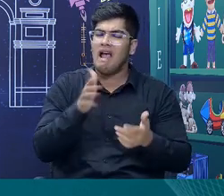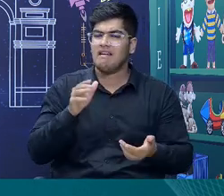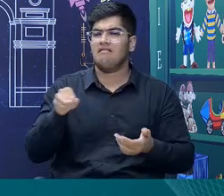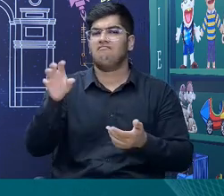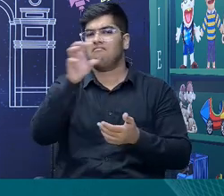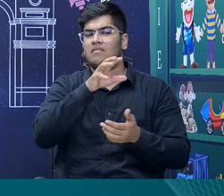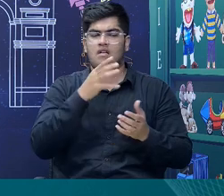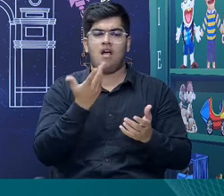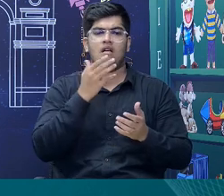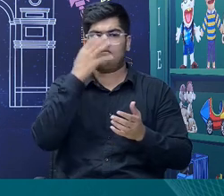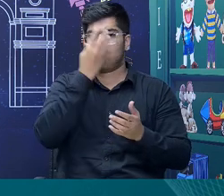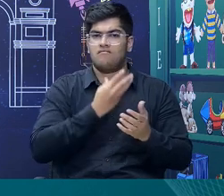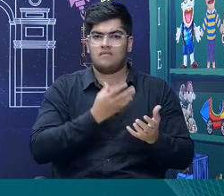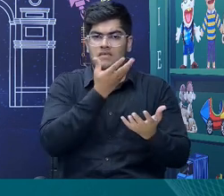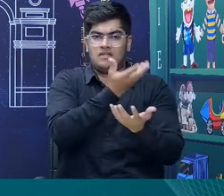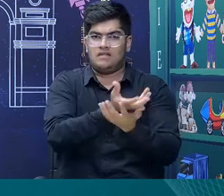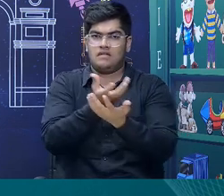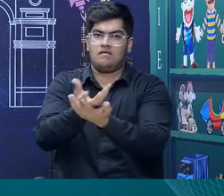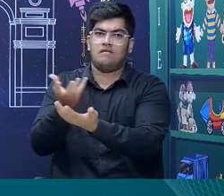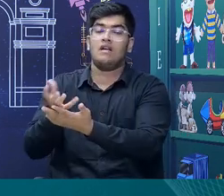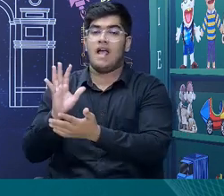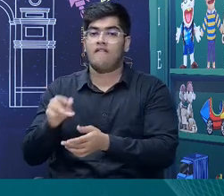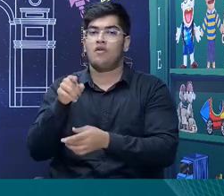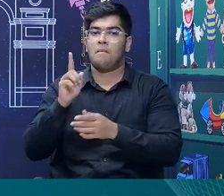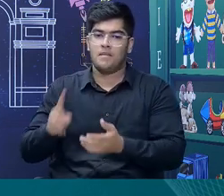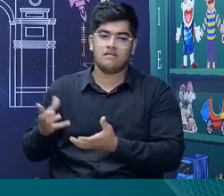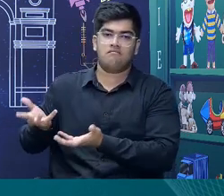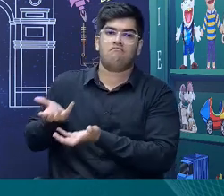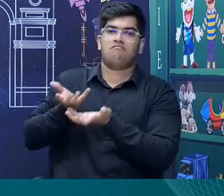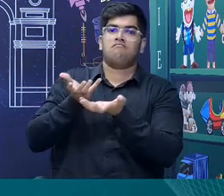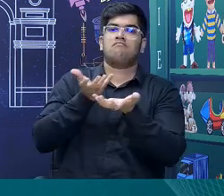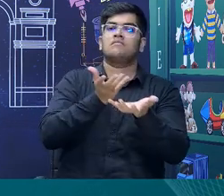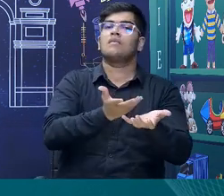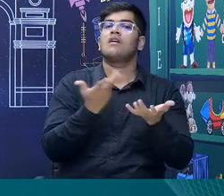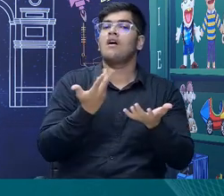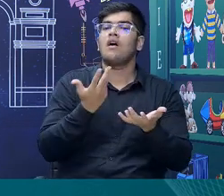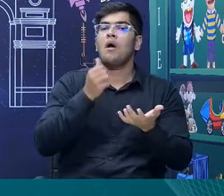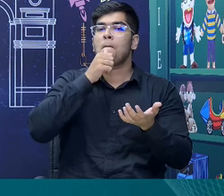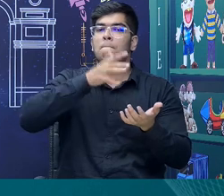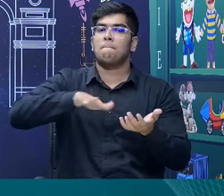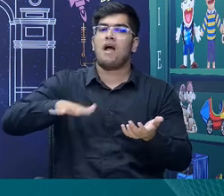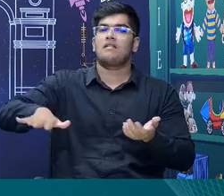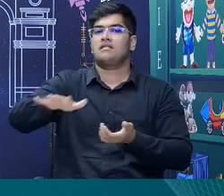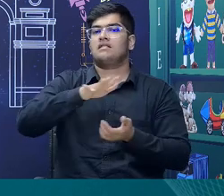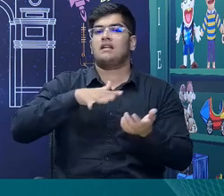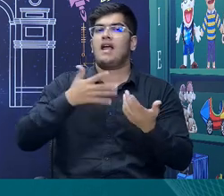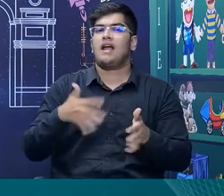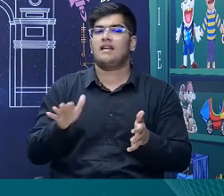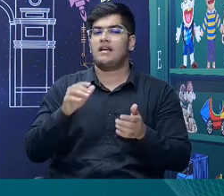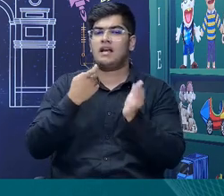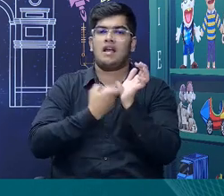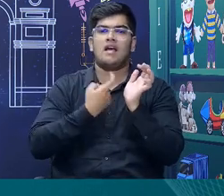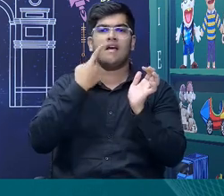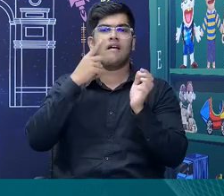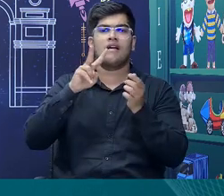है उन आइडल्स को उठाकर ले जय जाता है किसी वाटर बॉडी में वह एक नदी हो शक्ति है